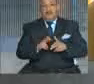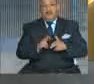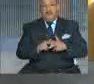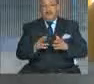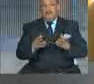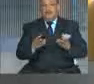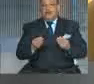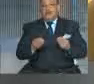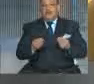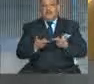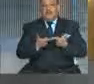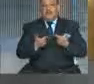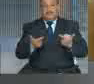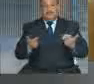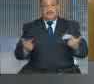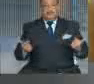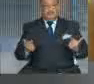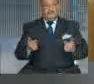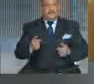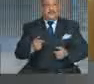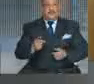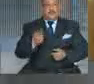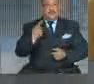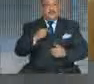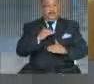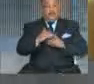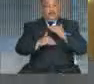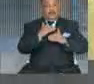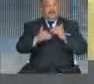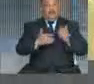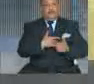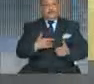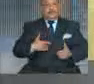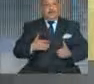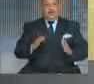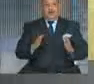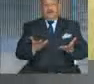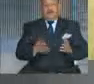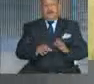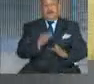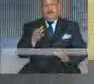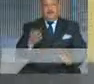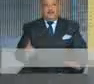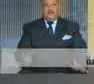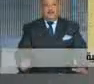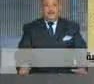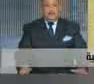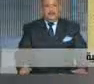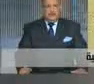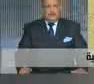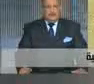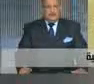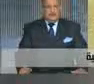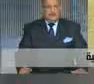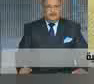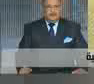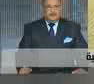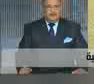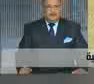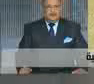راه تحسنت الصحة في المجال هذا بالطريقة هذه ولا لا. سيرة الران فما خدمة، فما حاجيات